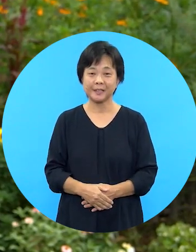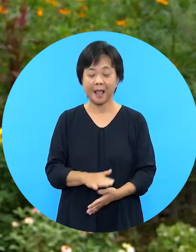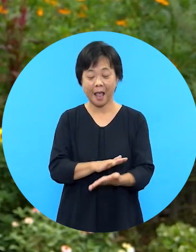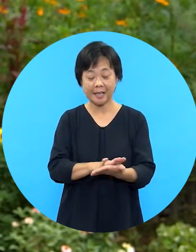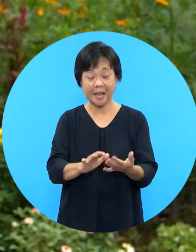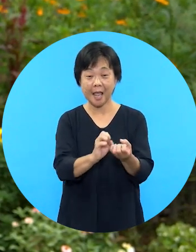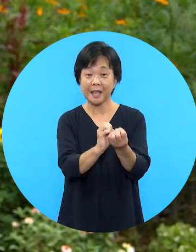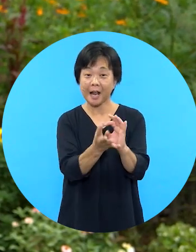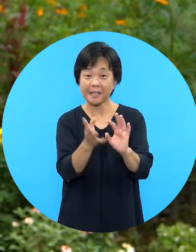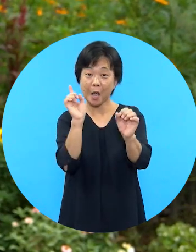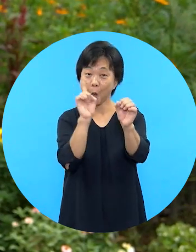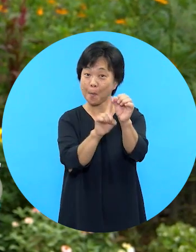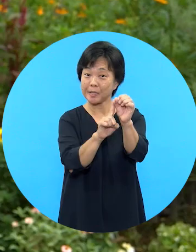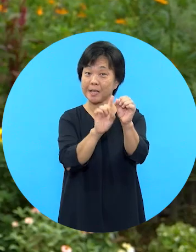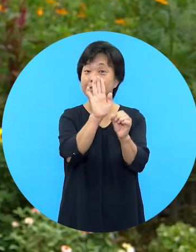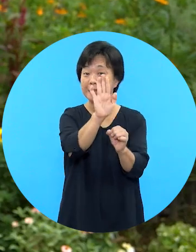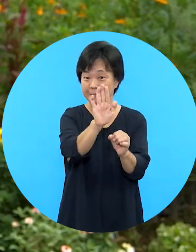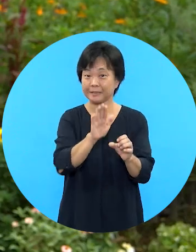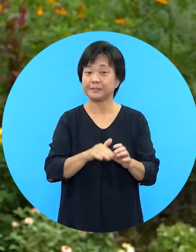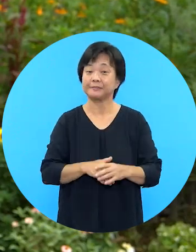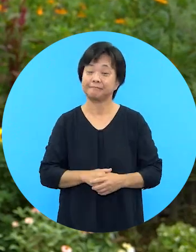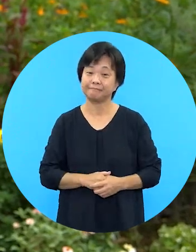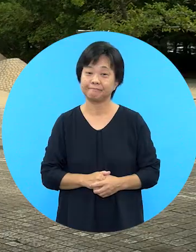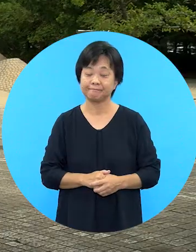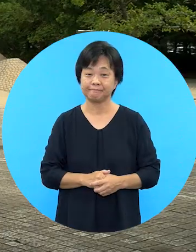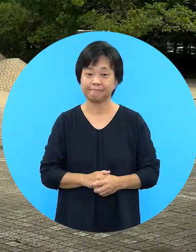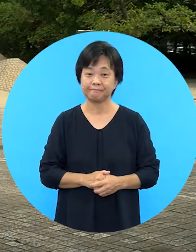癒される花壇を目指しております。